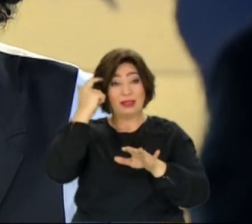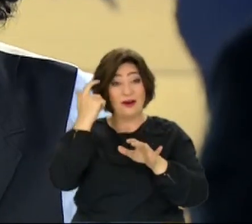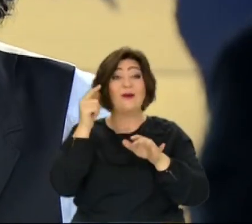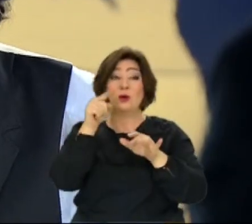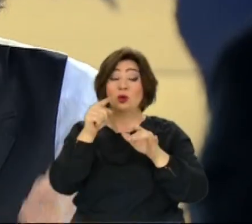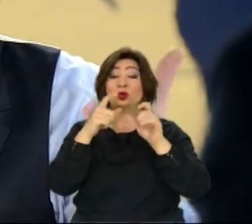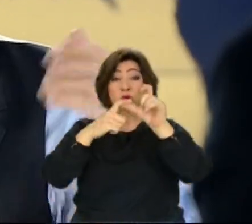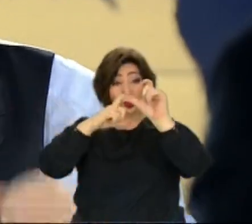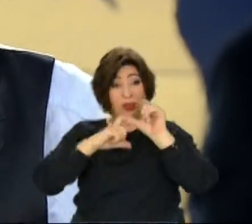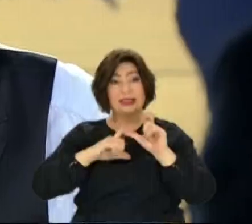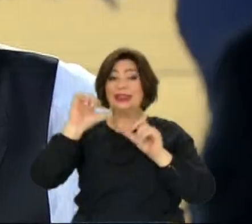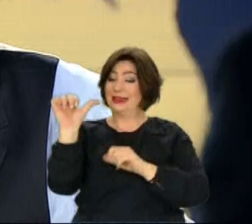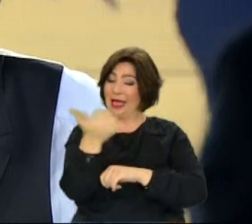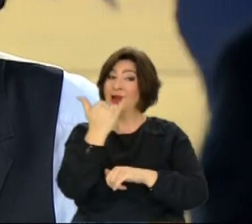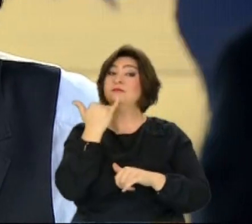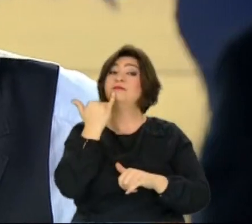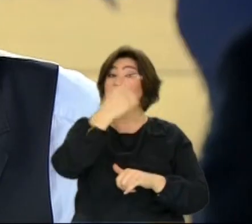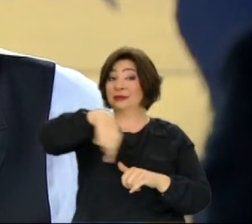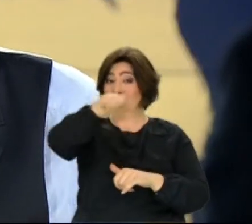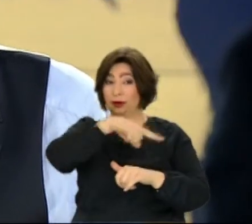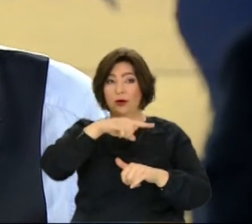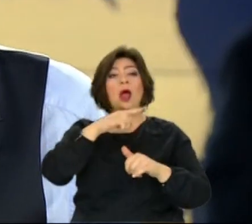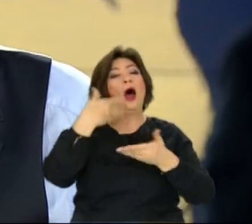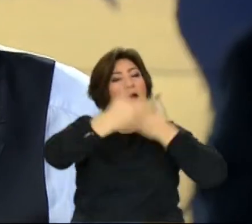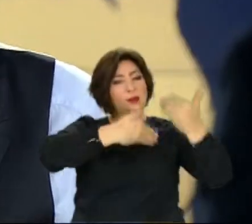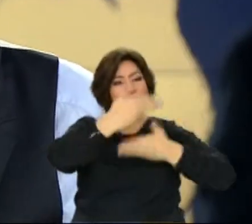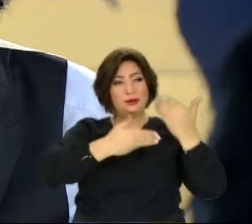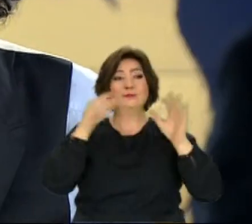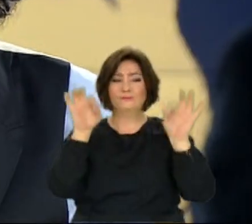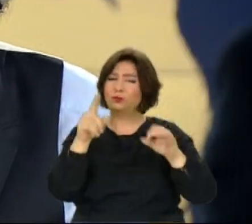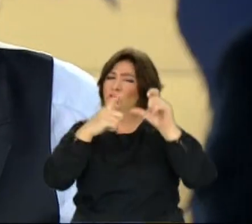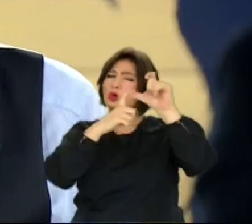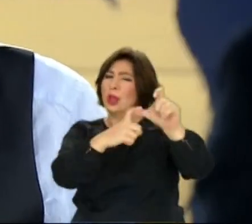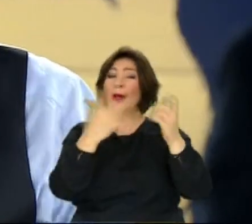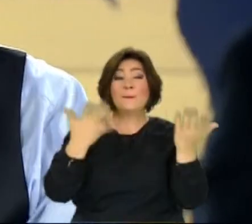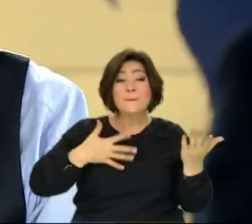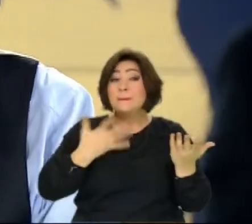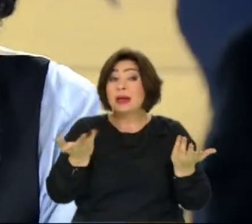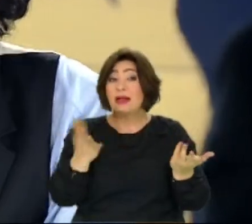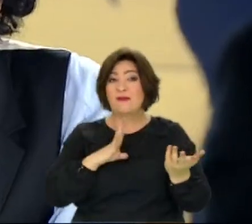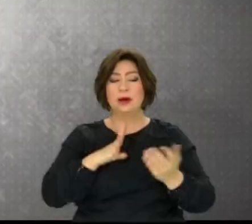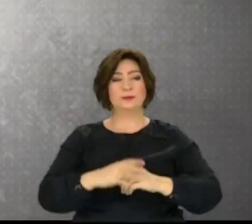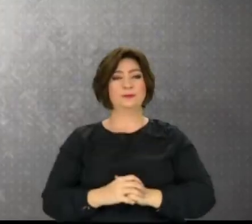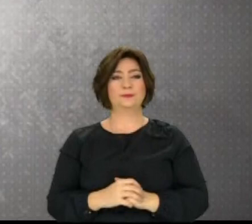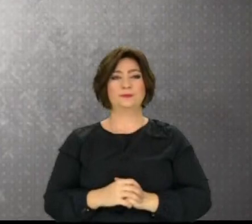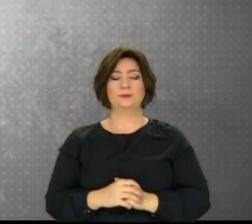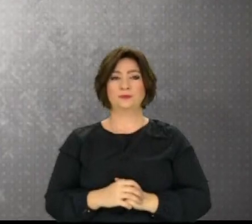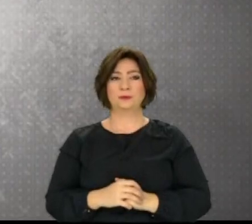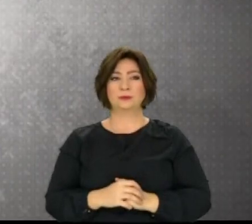yazdığınız sorularınızı da değerli konuklarıma yönelteceğim. Şimdi şu sorulara bir bakalım, neyi merak ediyoruz?